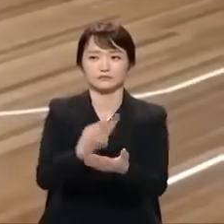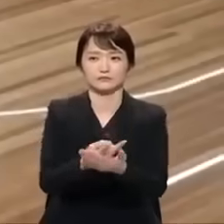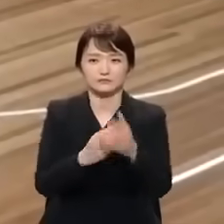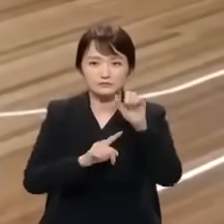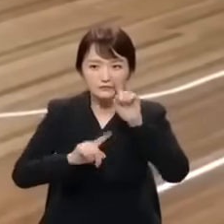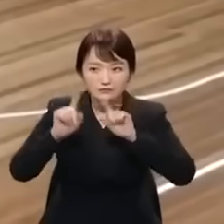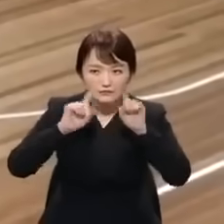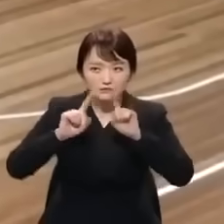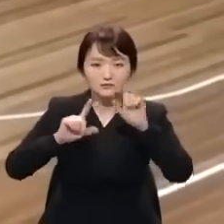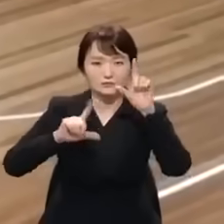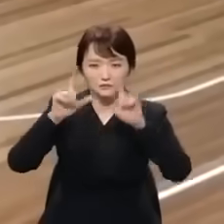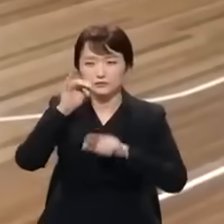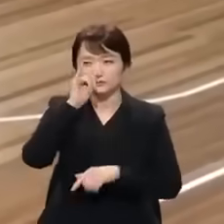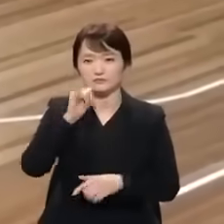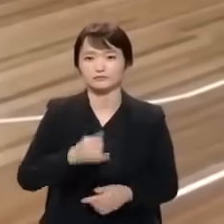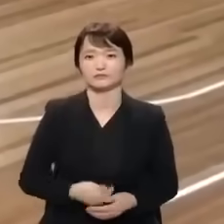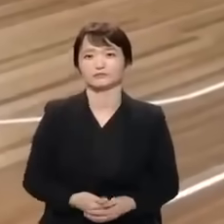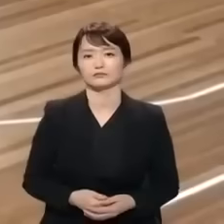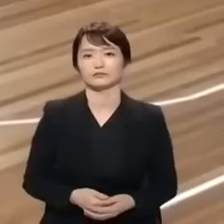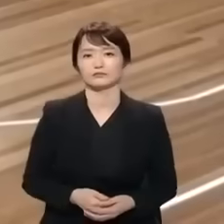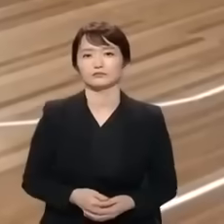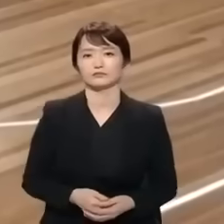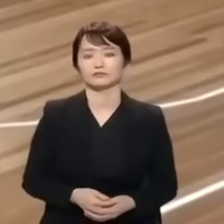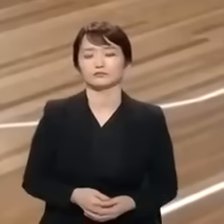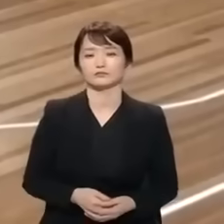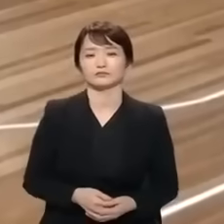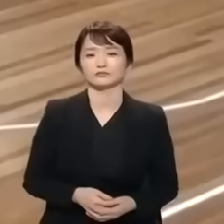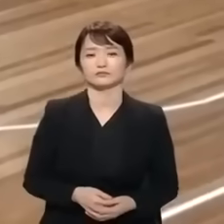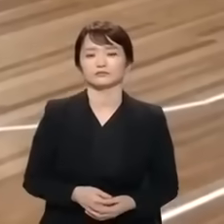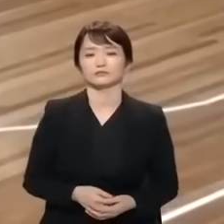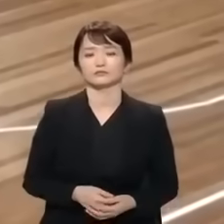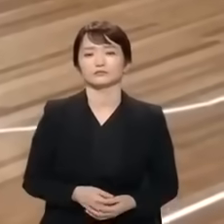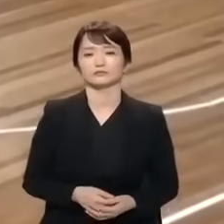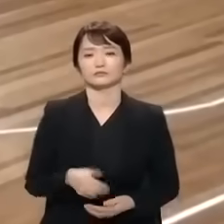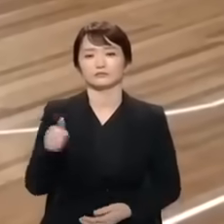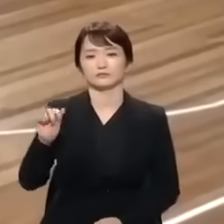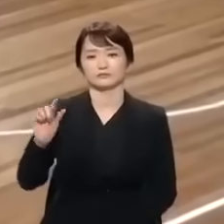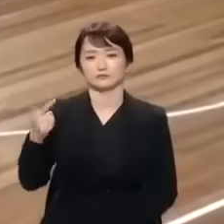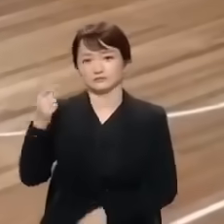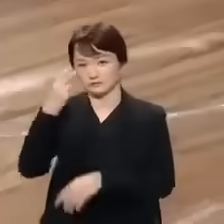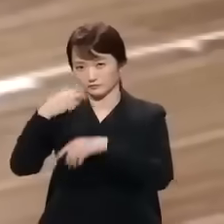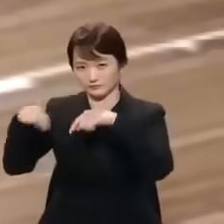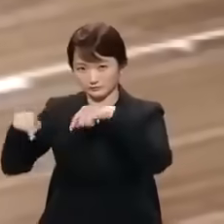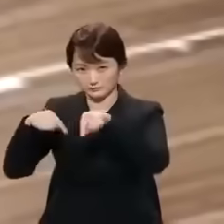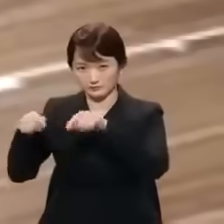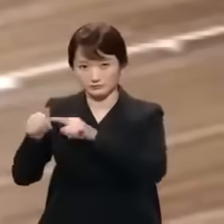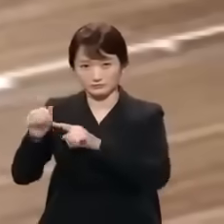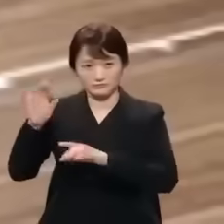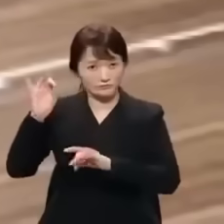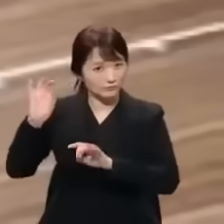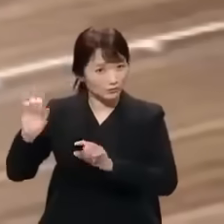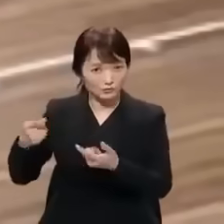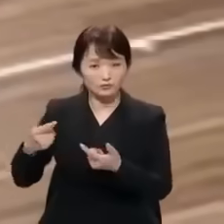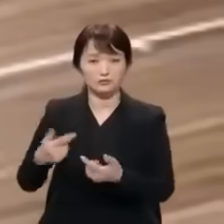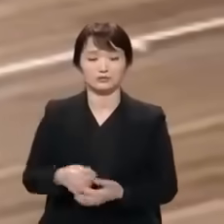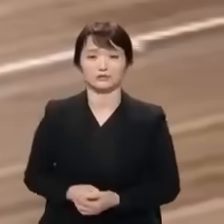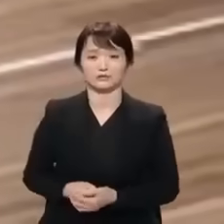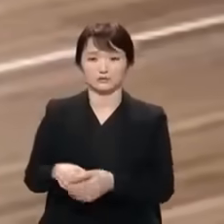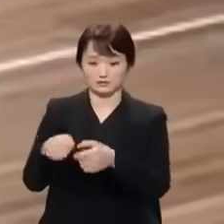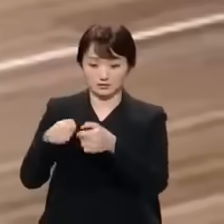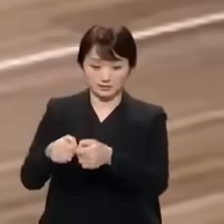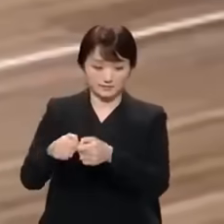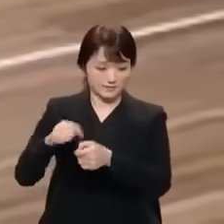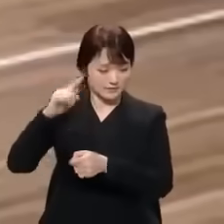다친 지금 모습까지 나오는데 자 박변호사 님 그러면 현지역 감독도 가만히 있지 않을 것 같은데요 조목조목